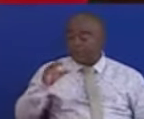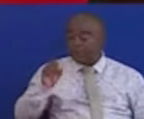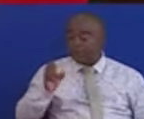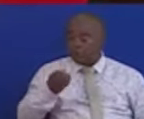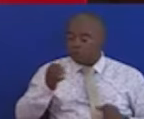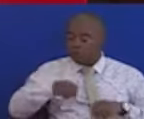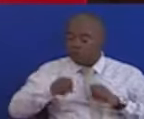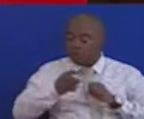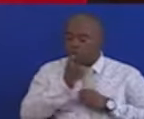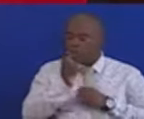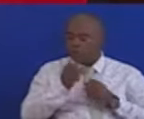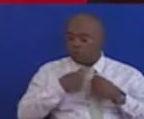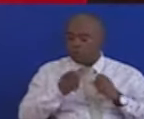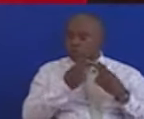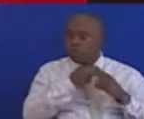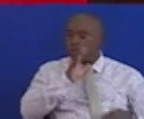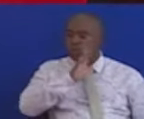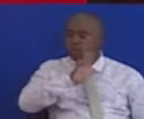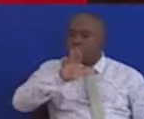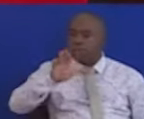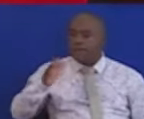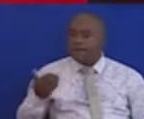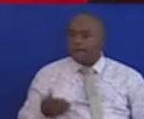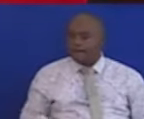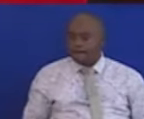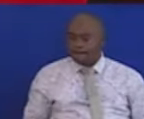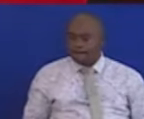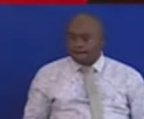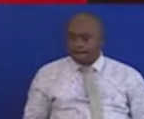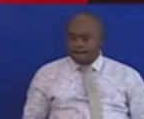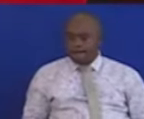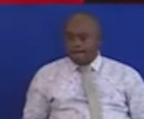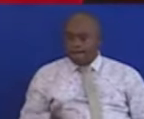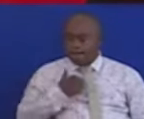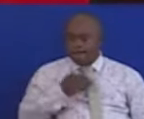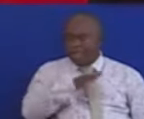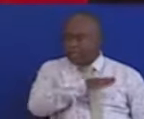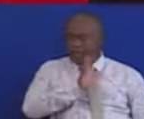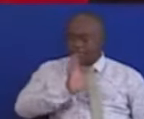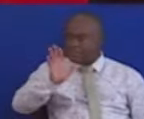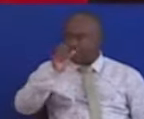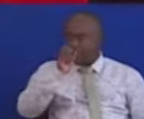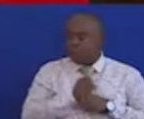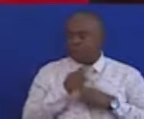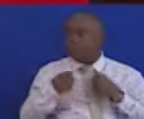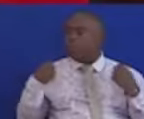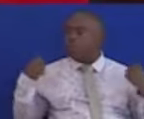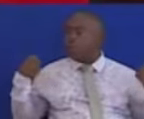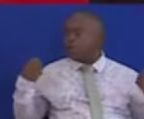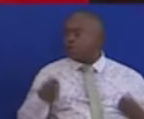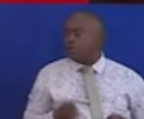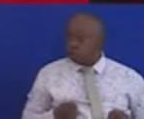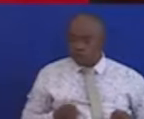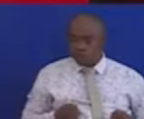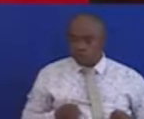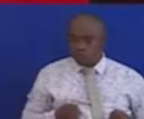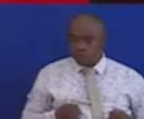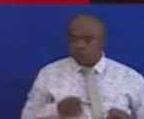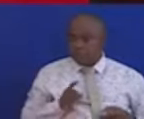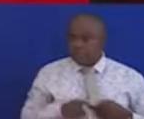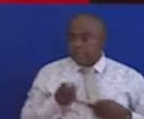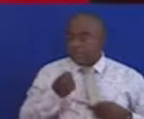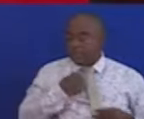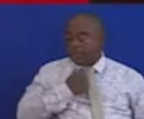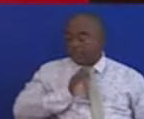mamluk maju yao mhh mwen kiti mazinger yao Ya Kazi ni magu na hata zile hela